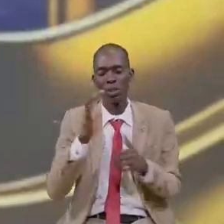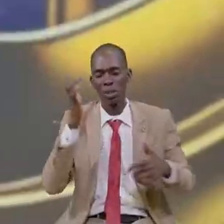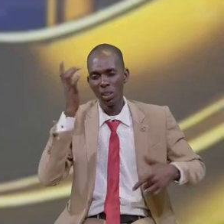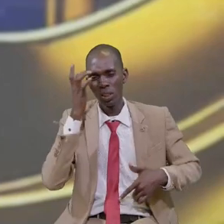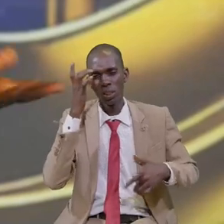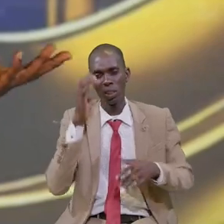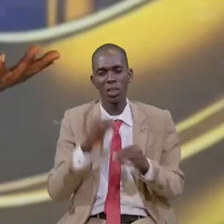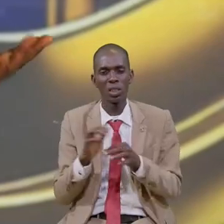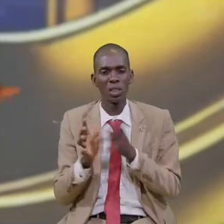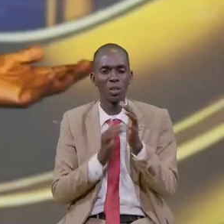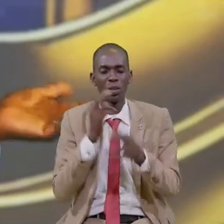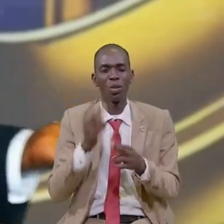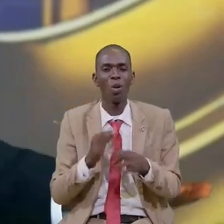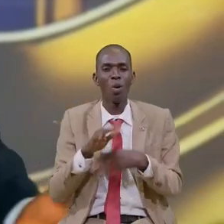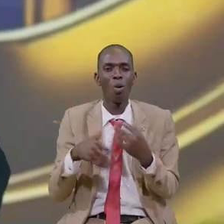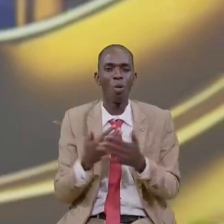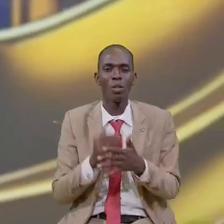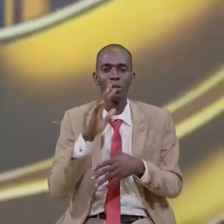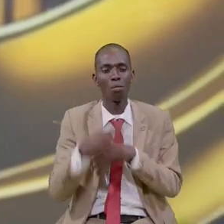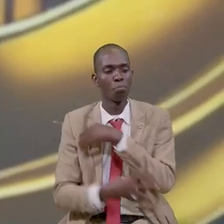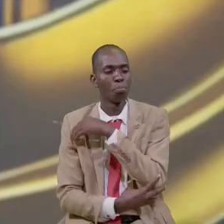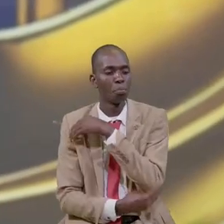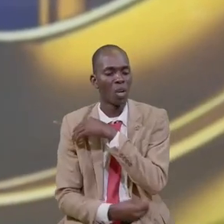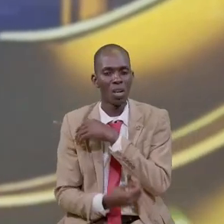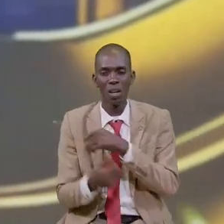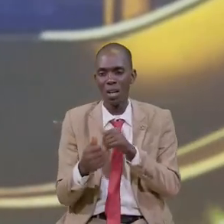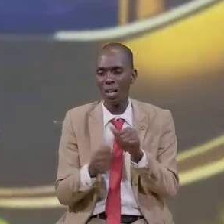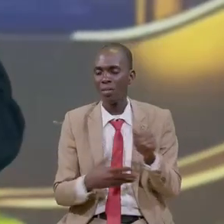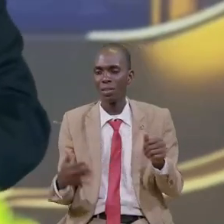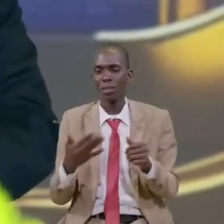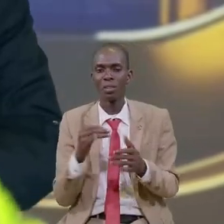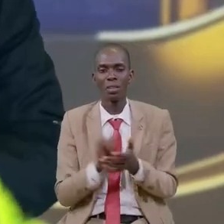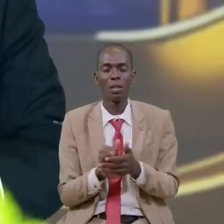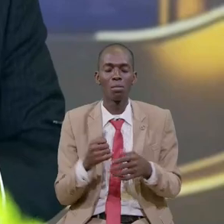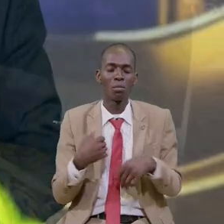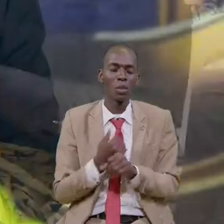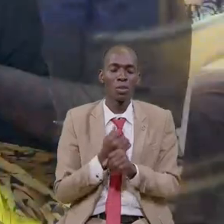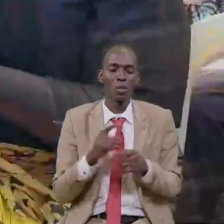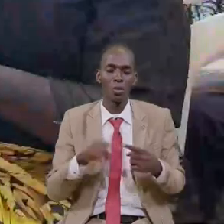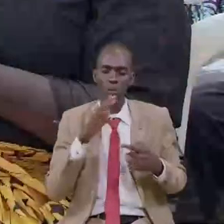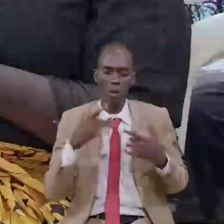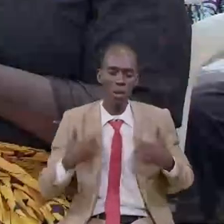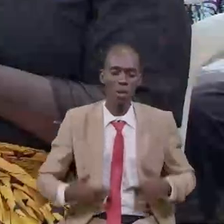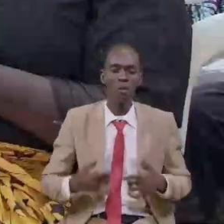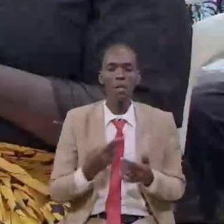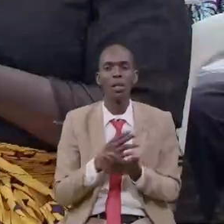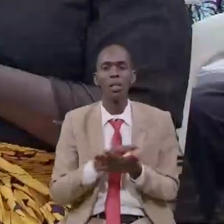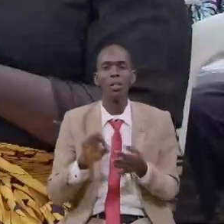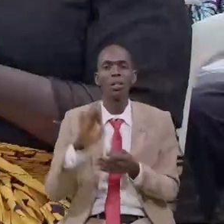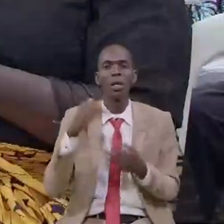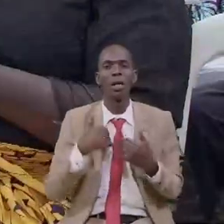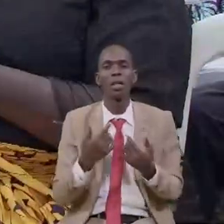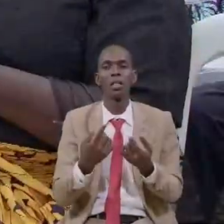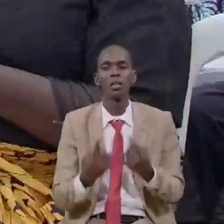Toute ta pauvreté et tout ce qui te concerne et toutes les choses qui menaçaient ta vie, le Saint-Esprit est venu. Il